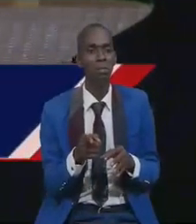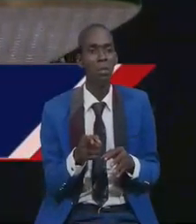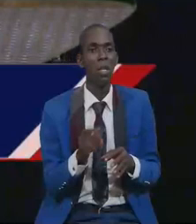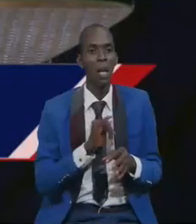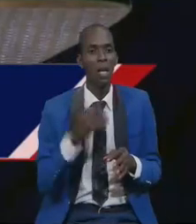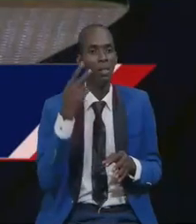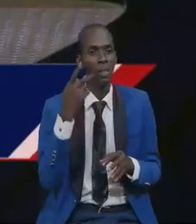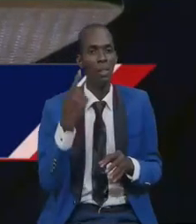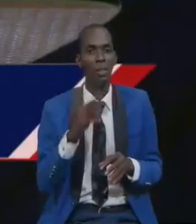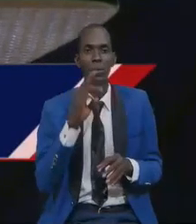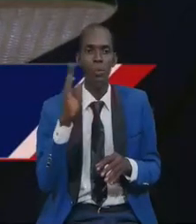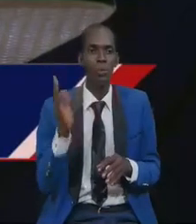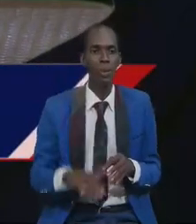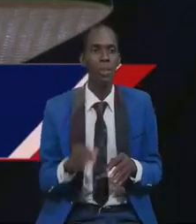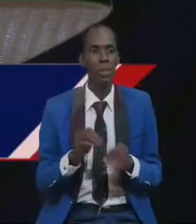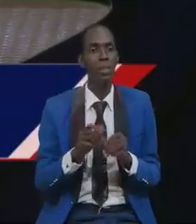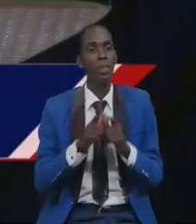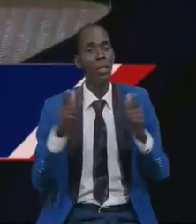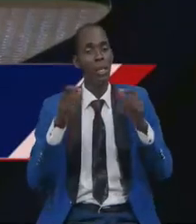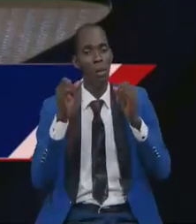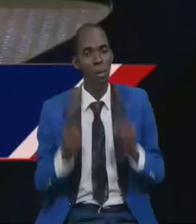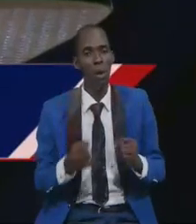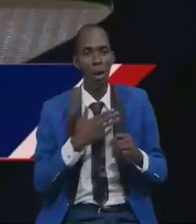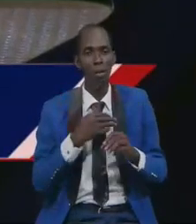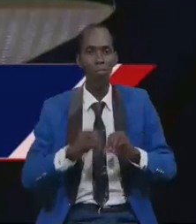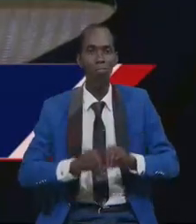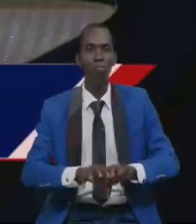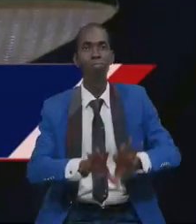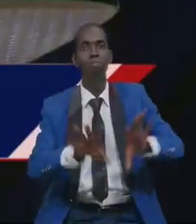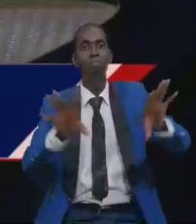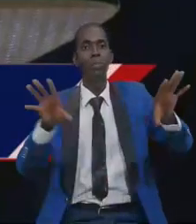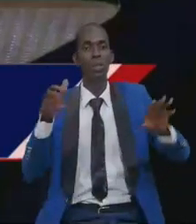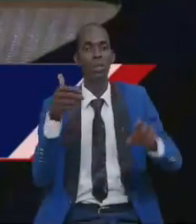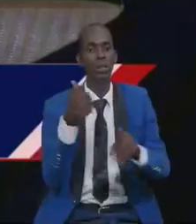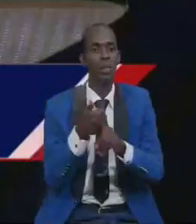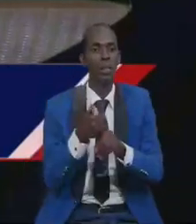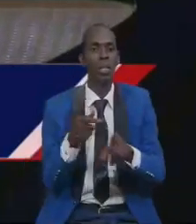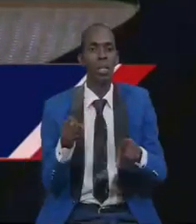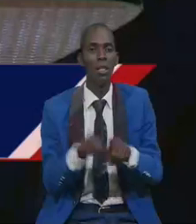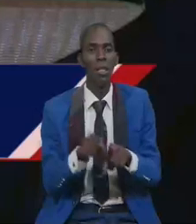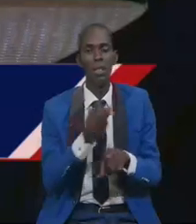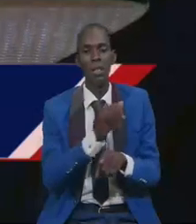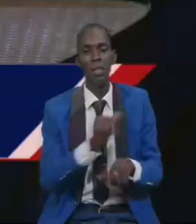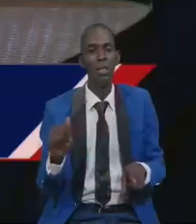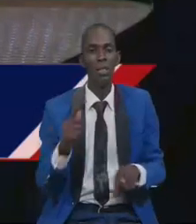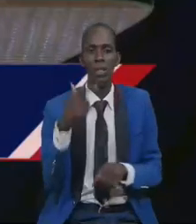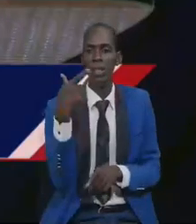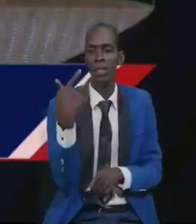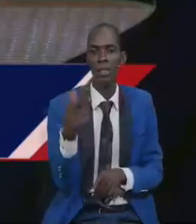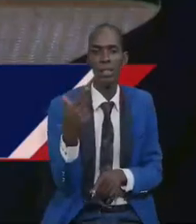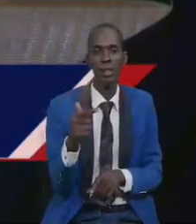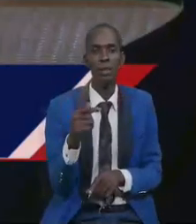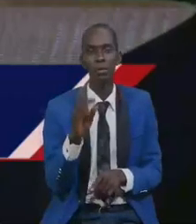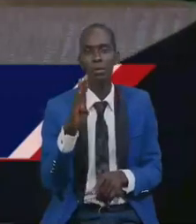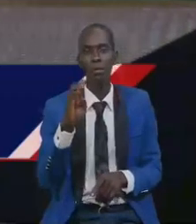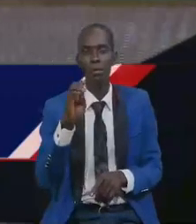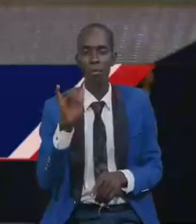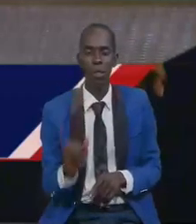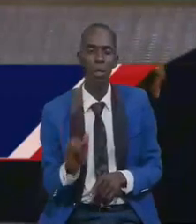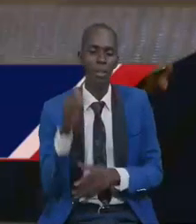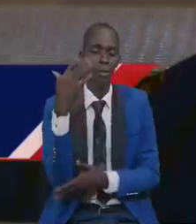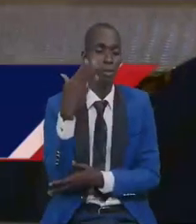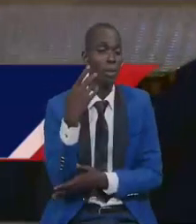puissance, s'étendant comme un arbre verdoyant. Il s'étend comme un... Il représente l'arbre.